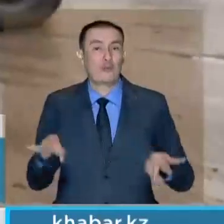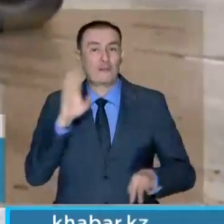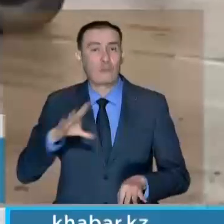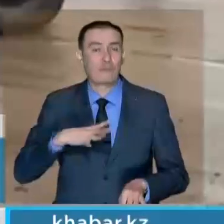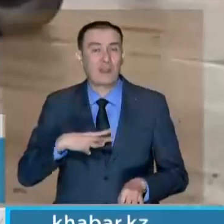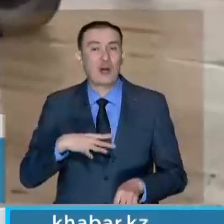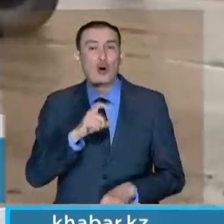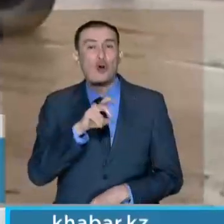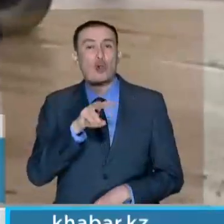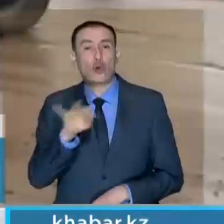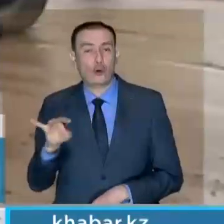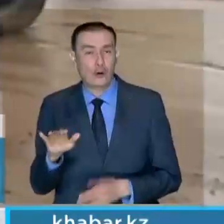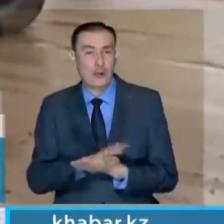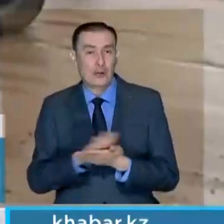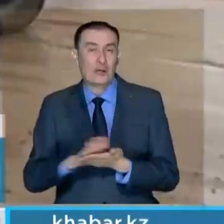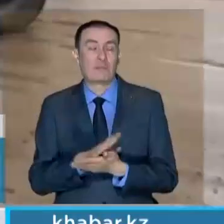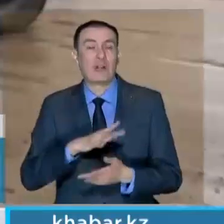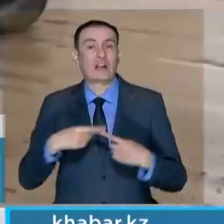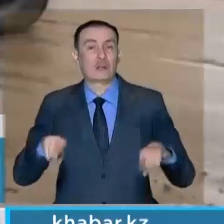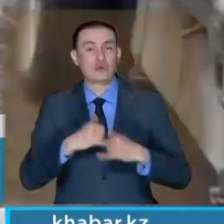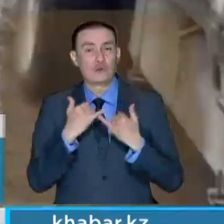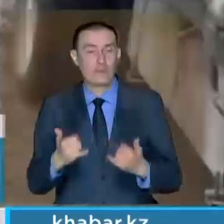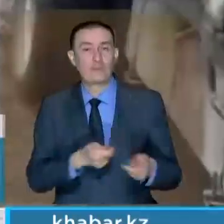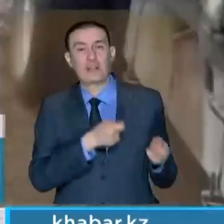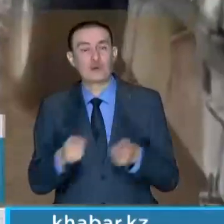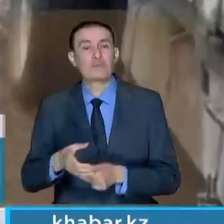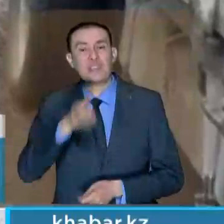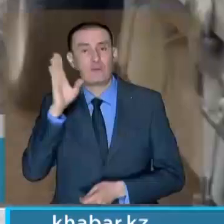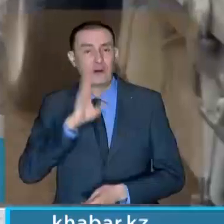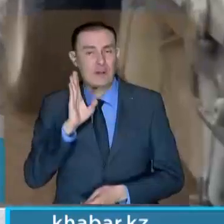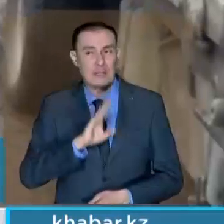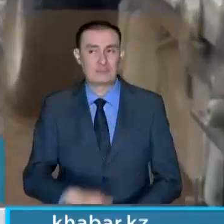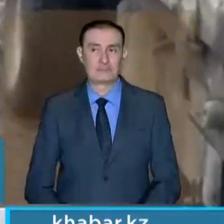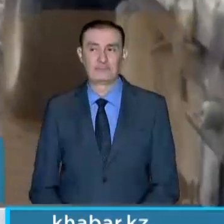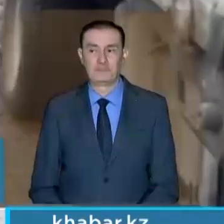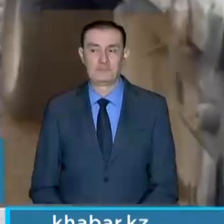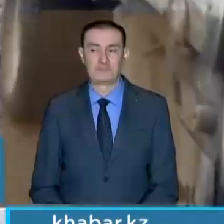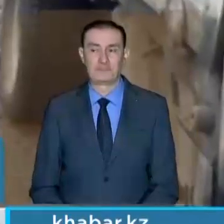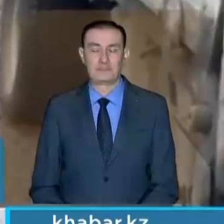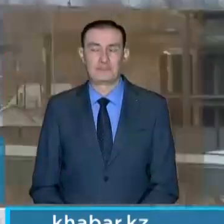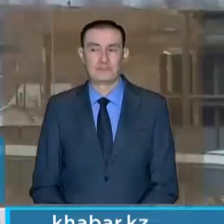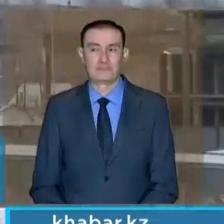был хлорирован. Для жителей организован сейчас подвоз питьевой воды.